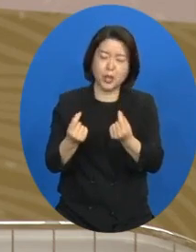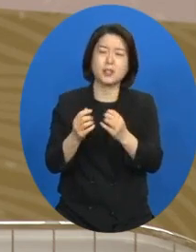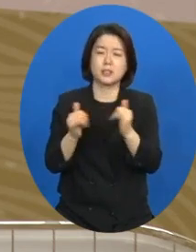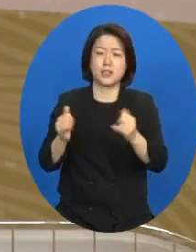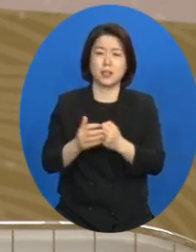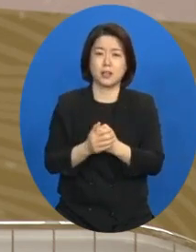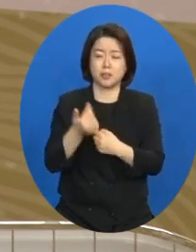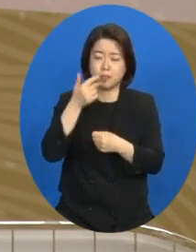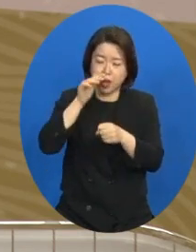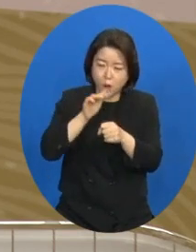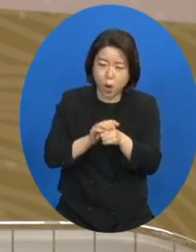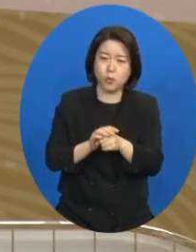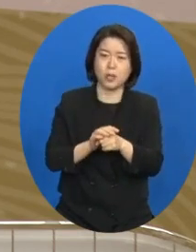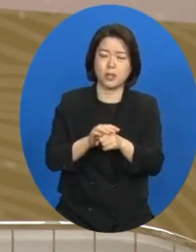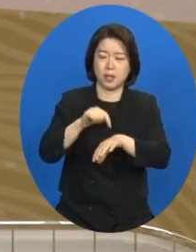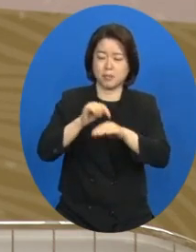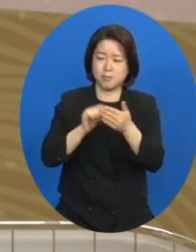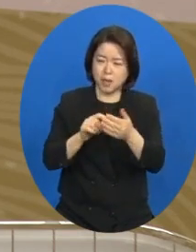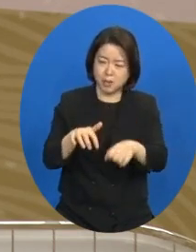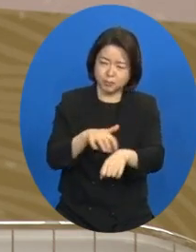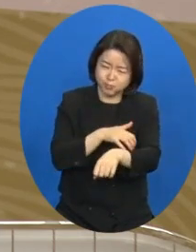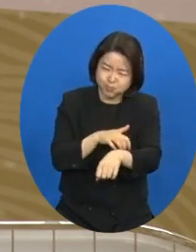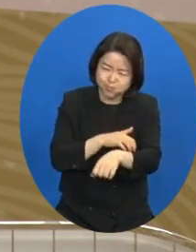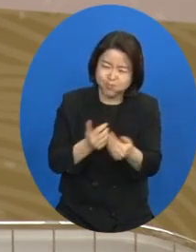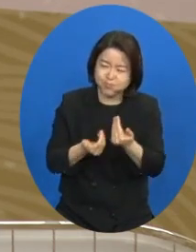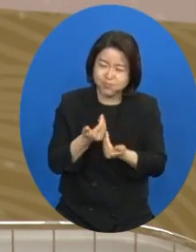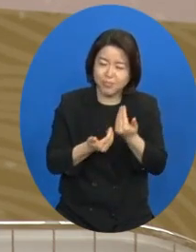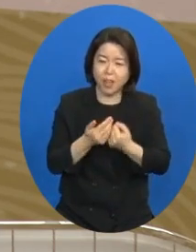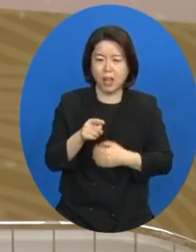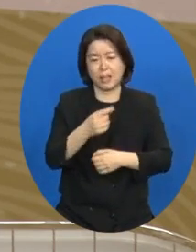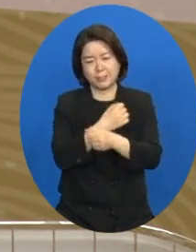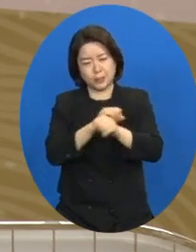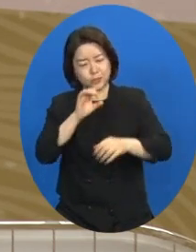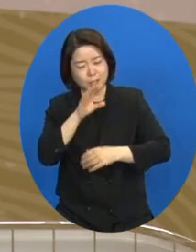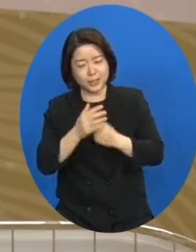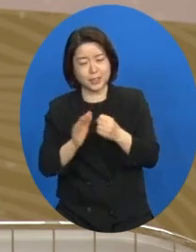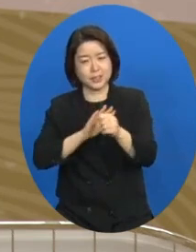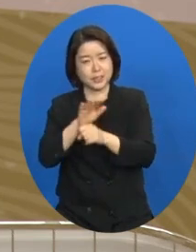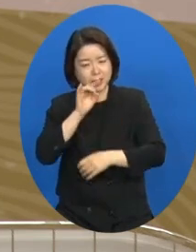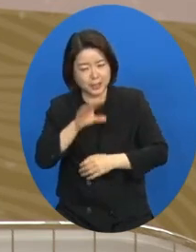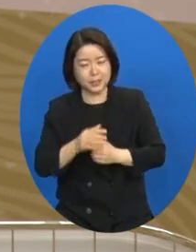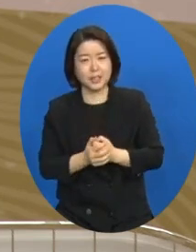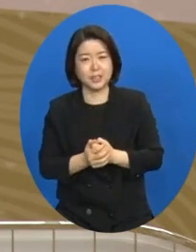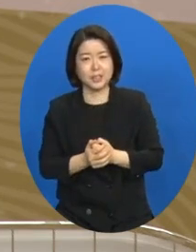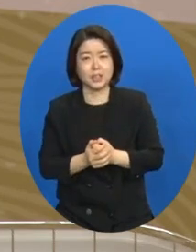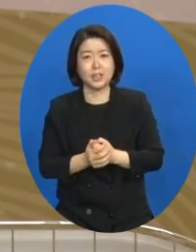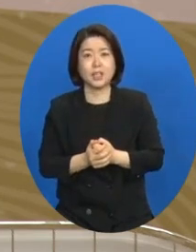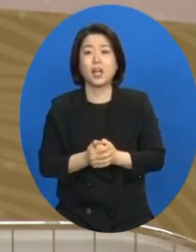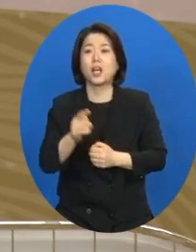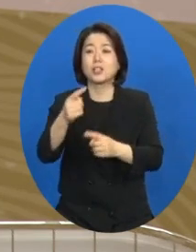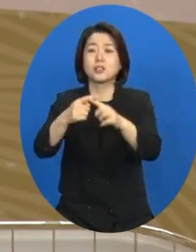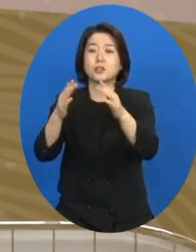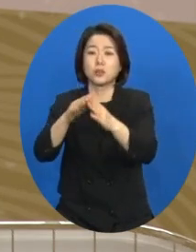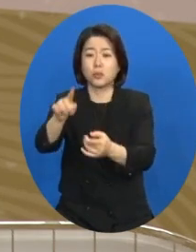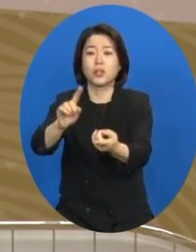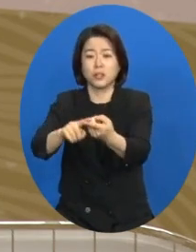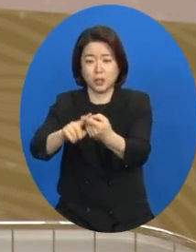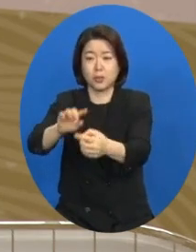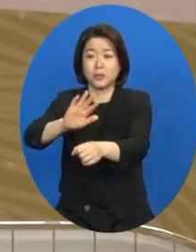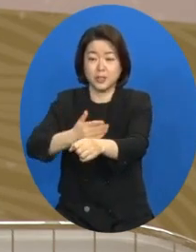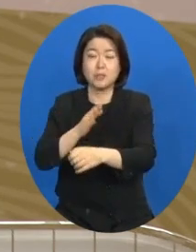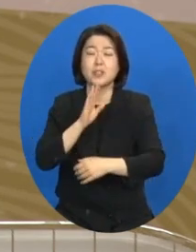억울하다 마음 불편하다 용서가 안된다 사랑이 안 된다 그 교회는 그 교인들을 잘